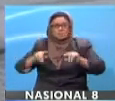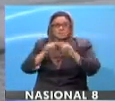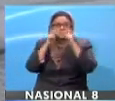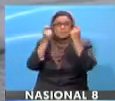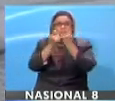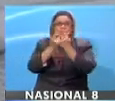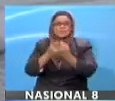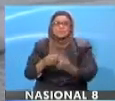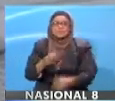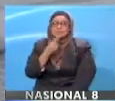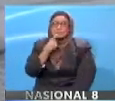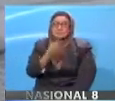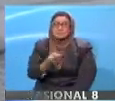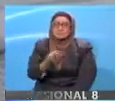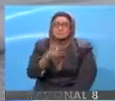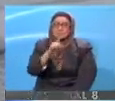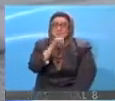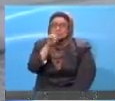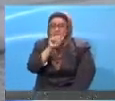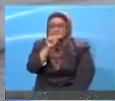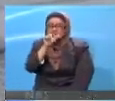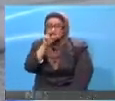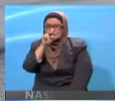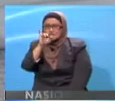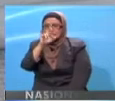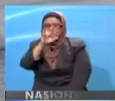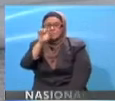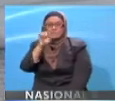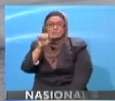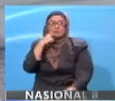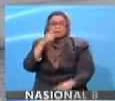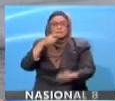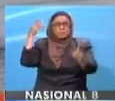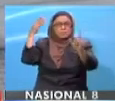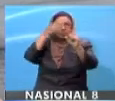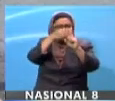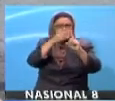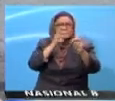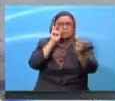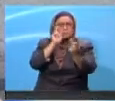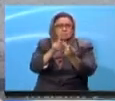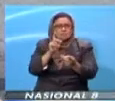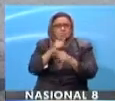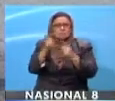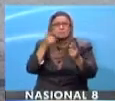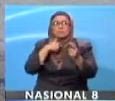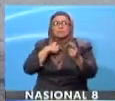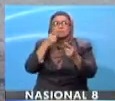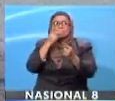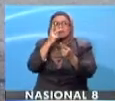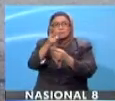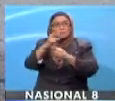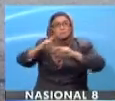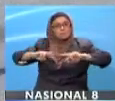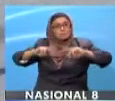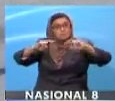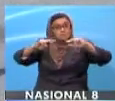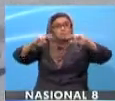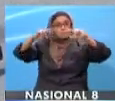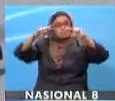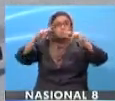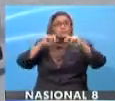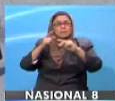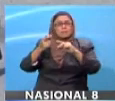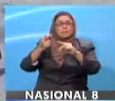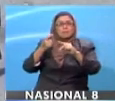Zaniliza berkata sasaran itu dilihat realistik berikutan peningkatan skuad negara sejak kebelakangan ini yang menunjukkan aksi